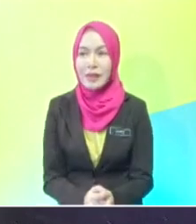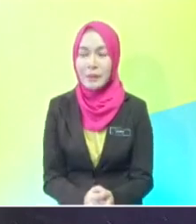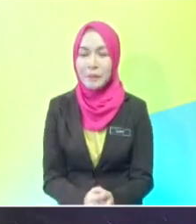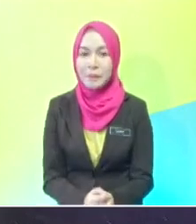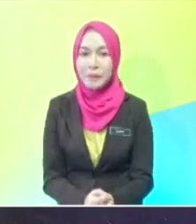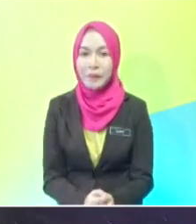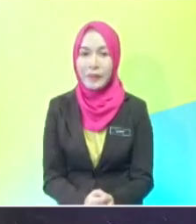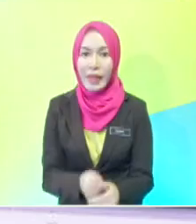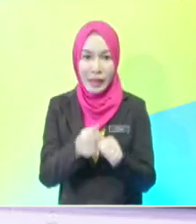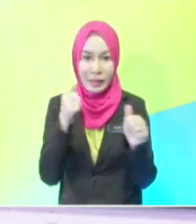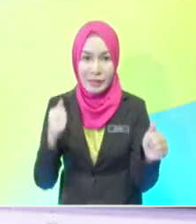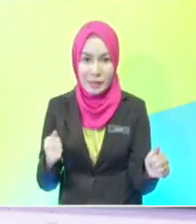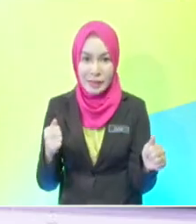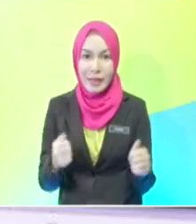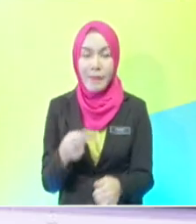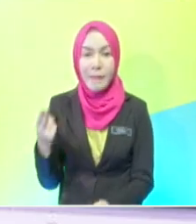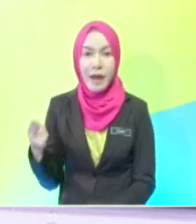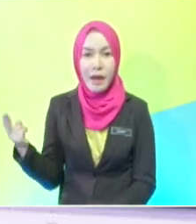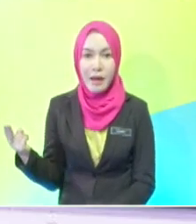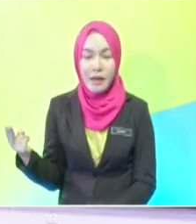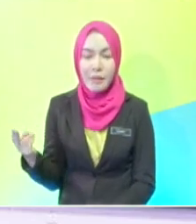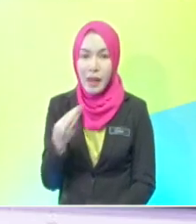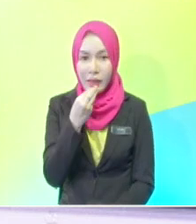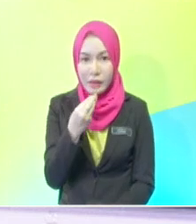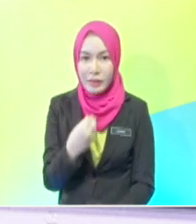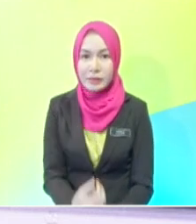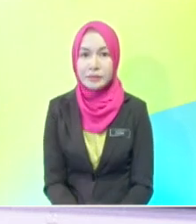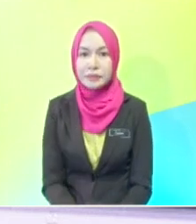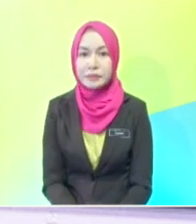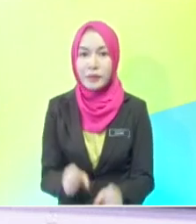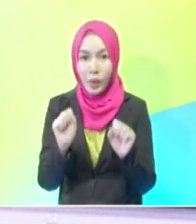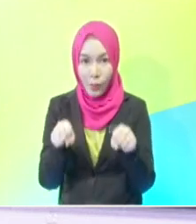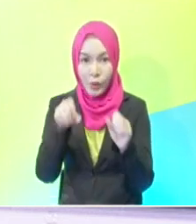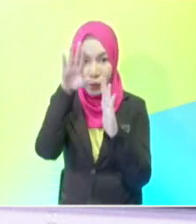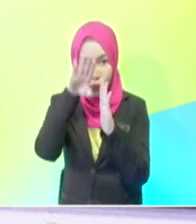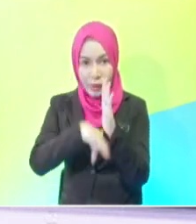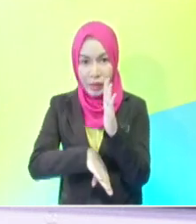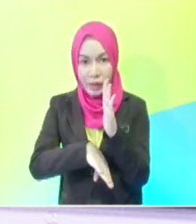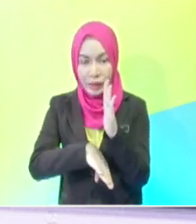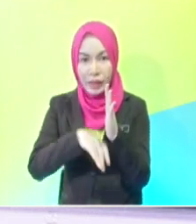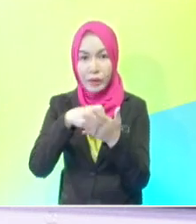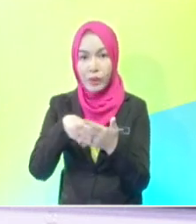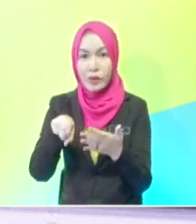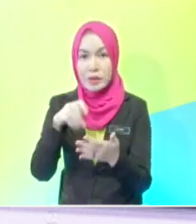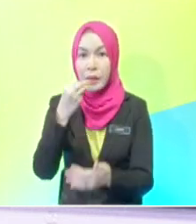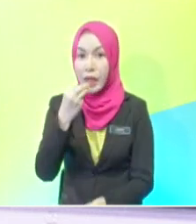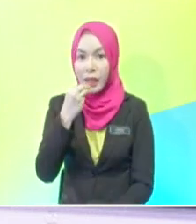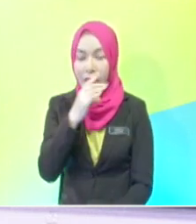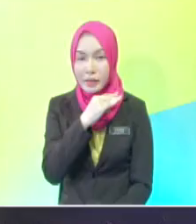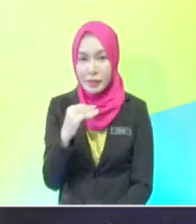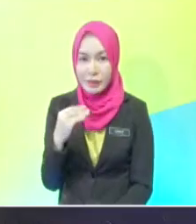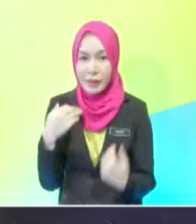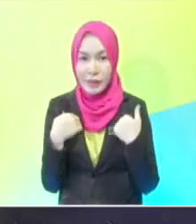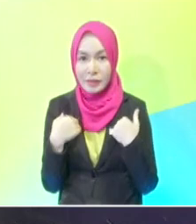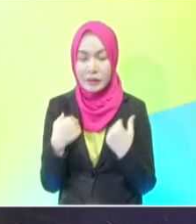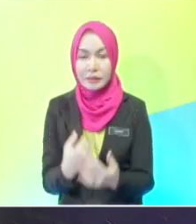Yang kedua kita boleh mengurangkan kos penghasilan makanan yang ketiga makanan itu akan ada nutrisi yang banyak